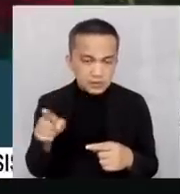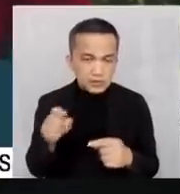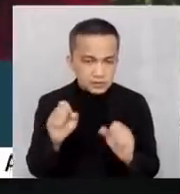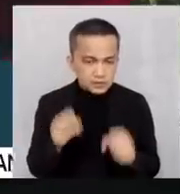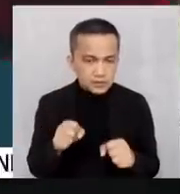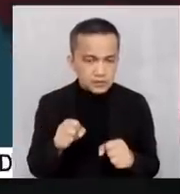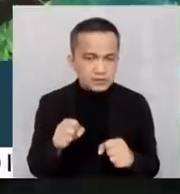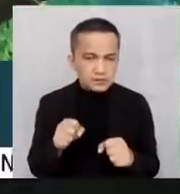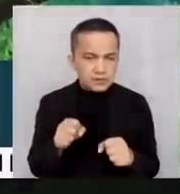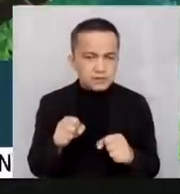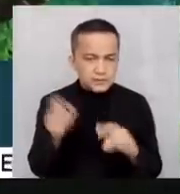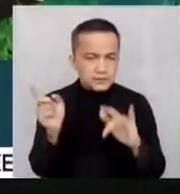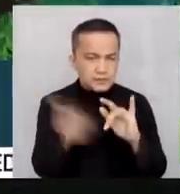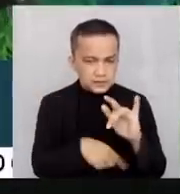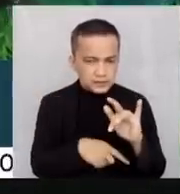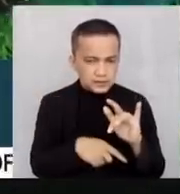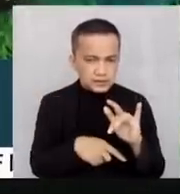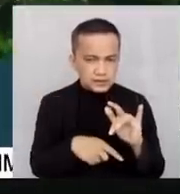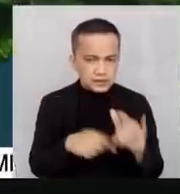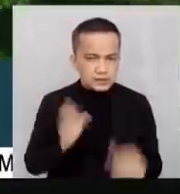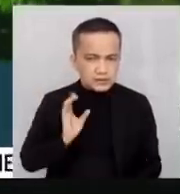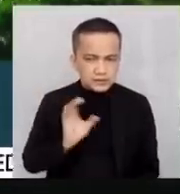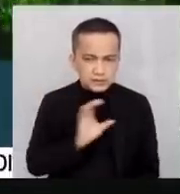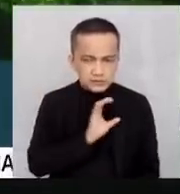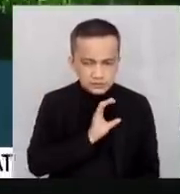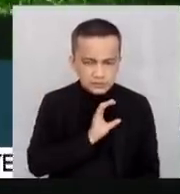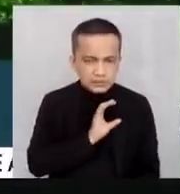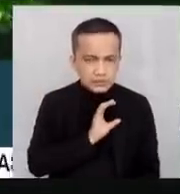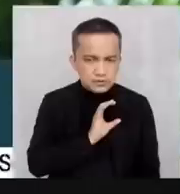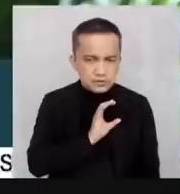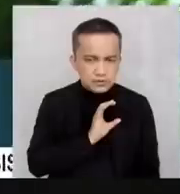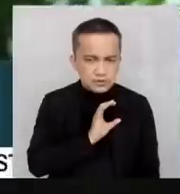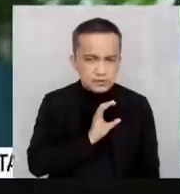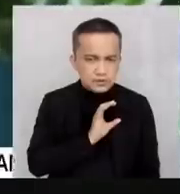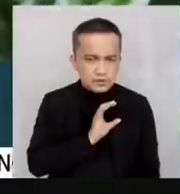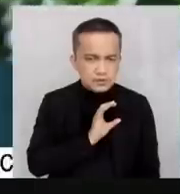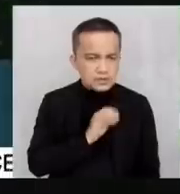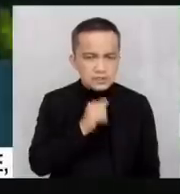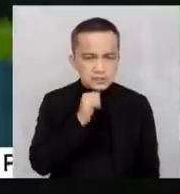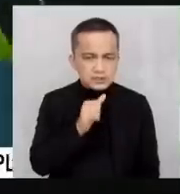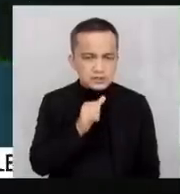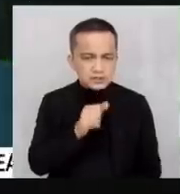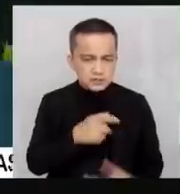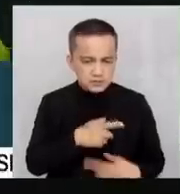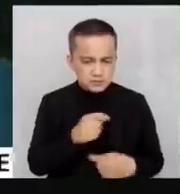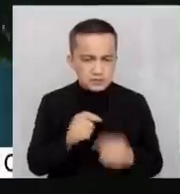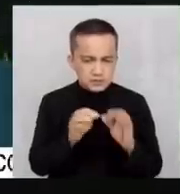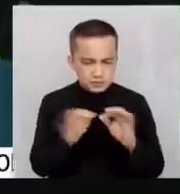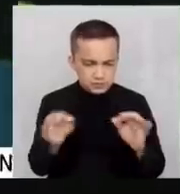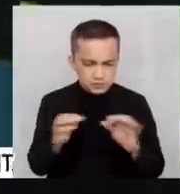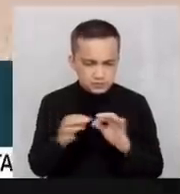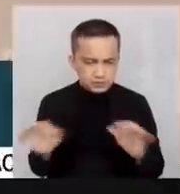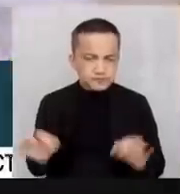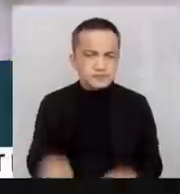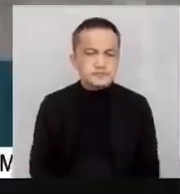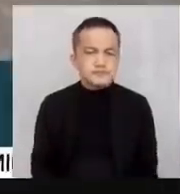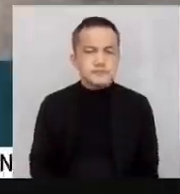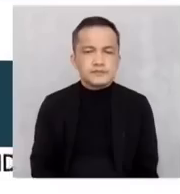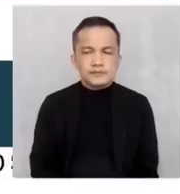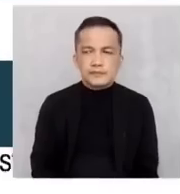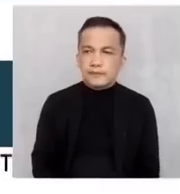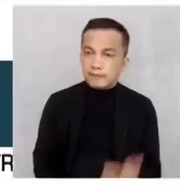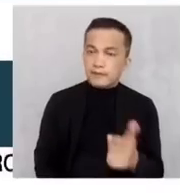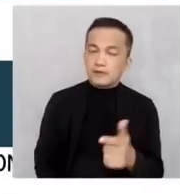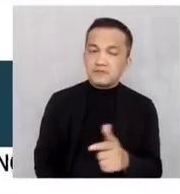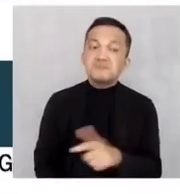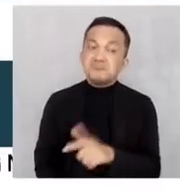kaukulang penalty sa Kongreso. Kaya, hindi tayo tiwasa doon lang sa statement. Kasi po parang nagiging ganun